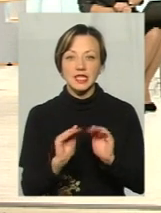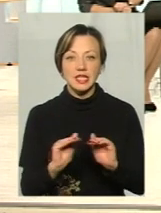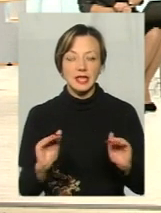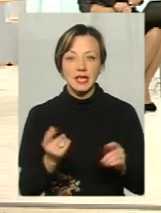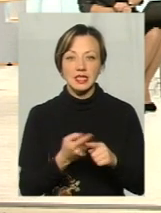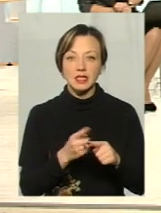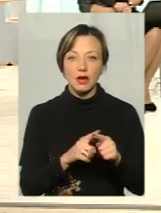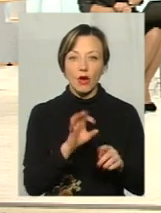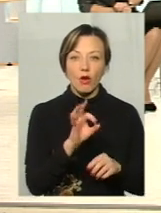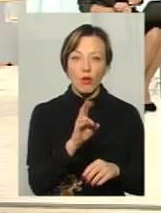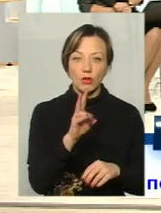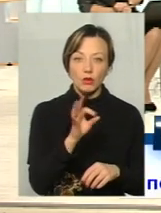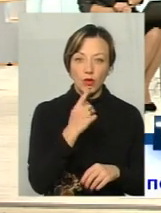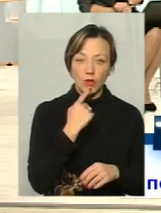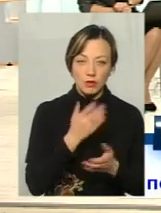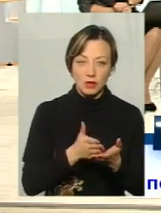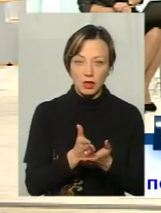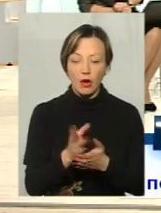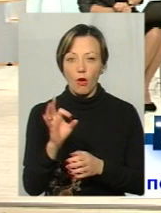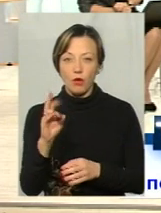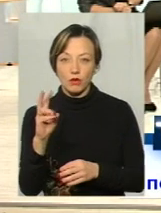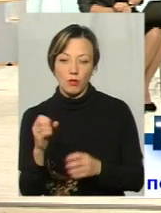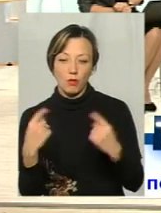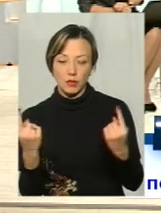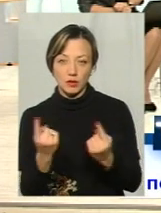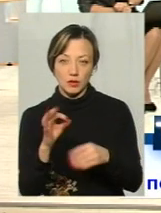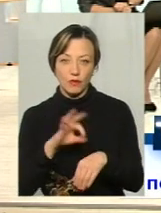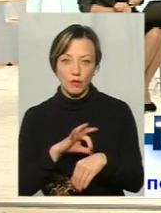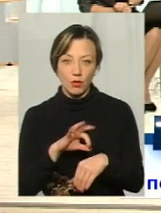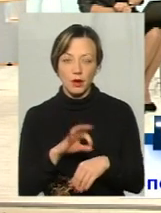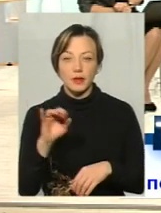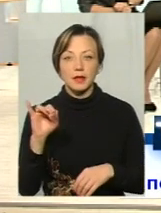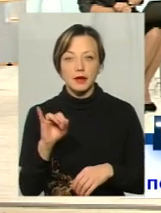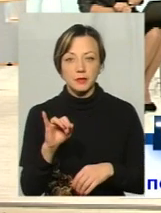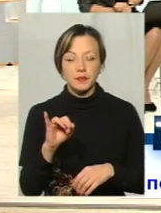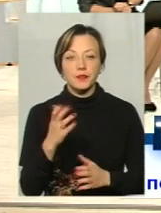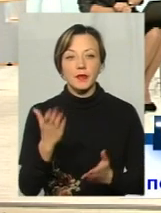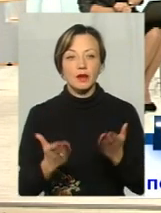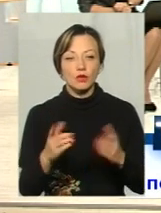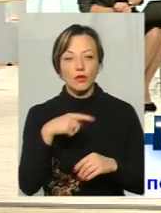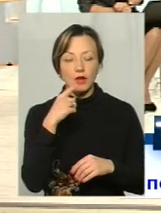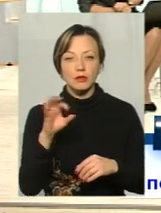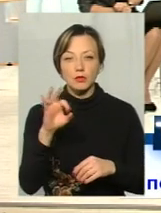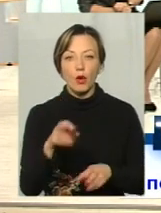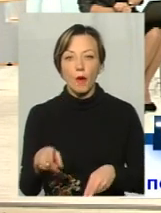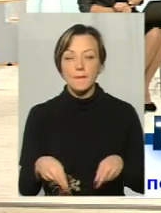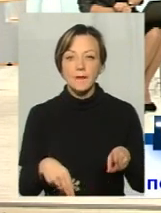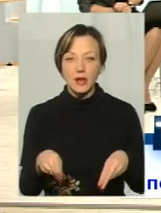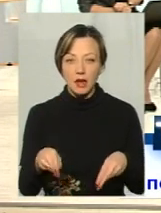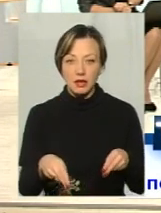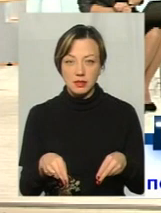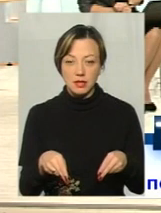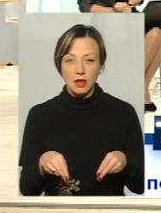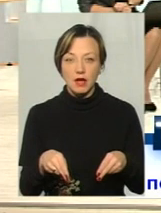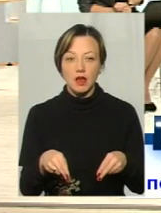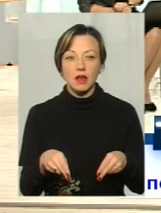і онкогематологічний, і онкологічний хворий. І якщо говорити про операції, пан